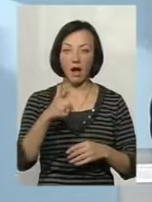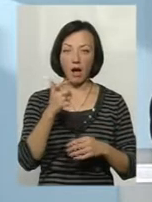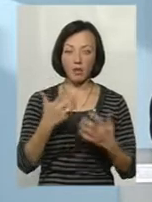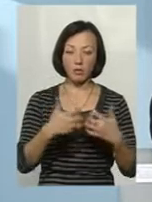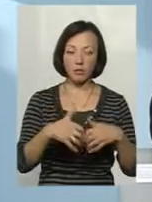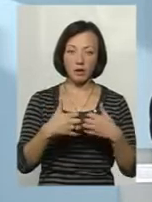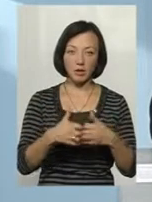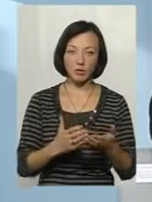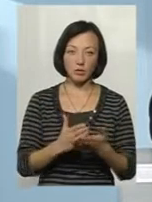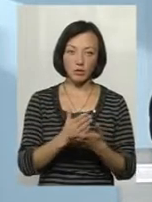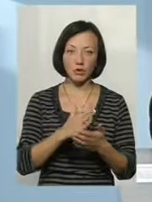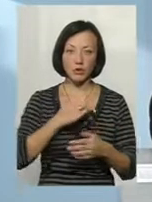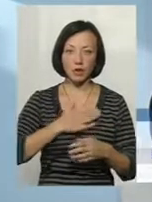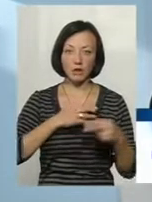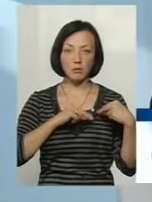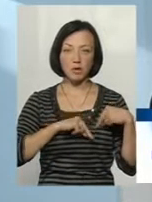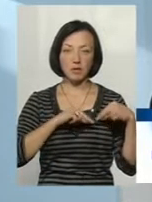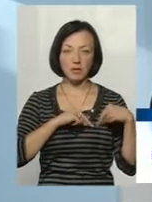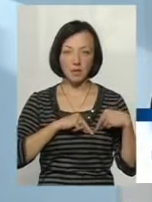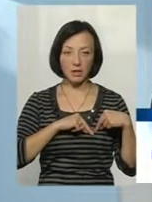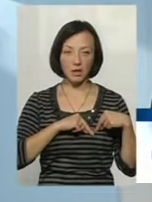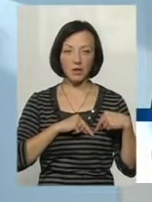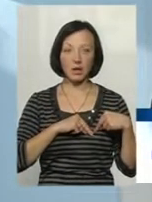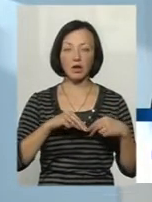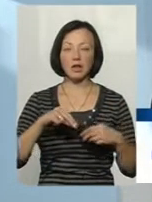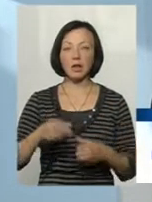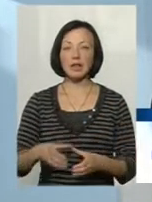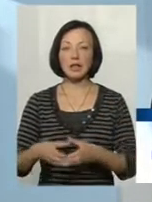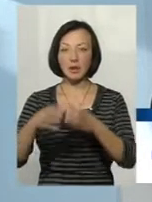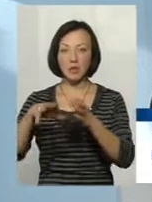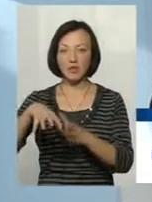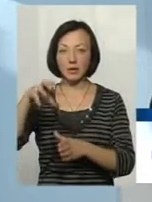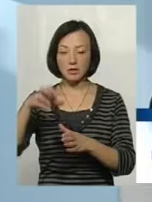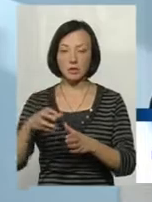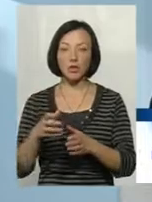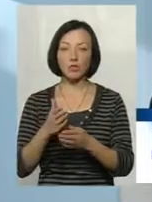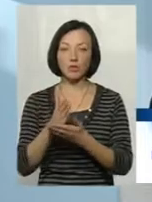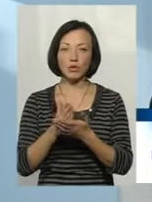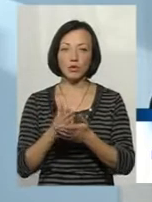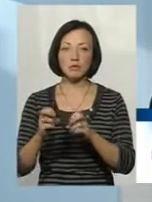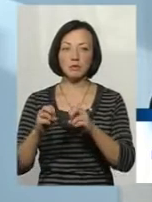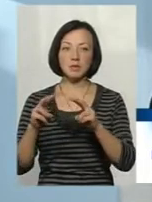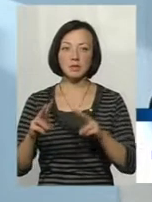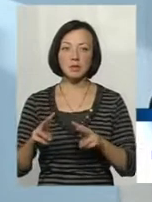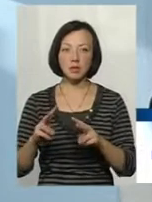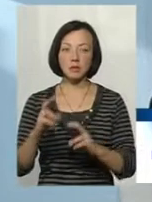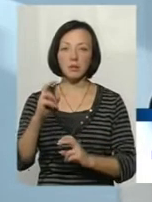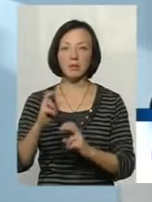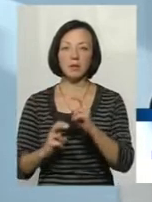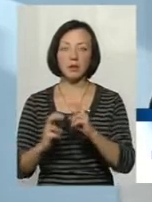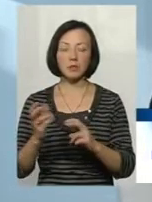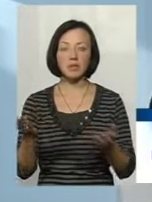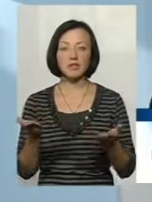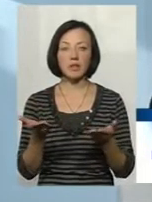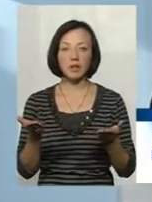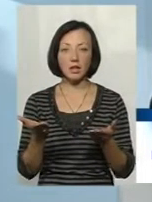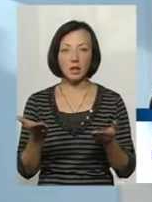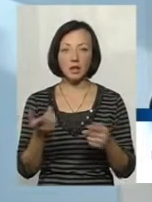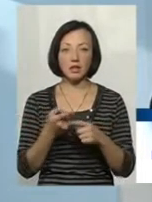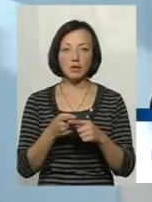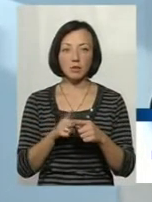прилади обслуговують наші працівники, то димовентиляційні канали обслуговують спеціалізовані підприємства, які на